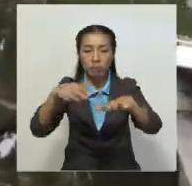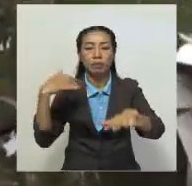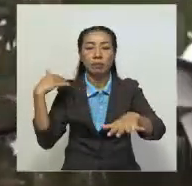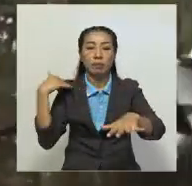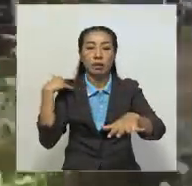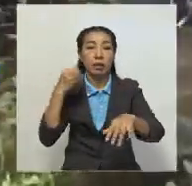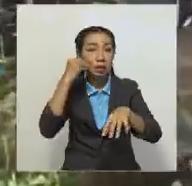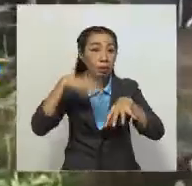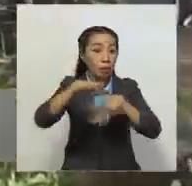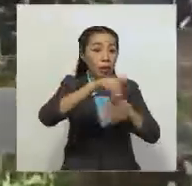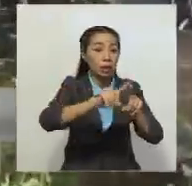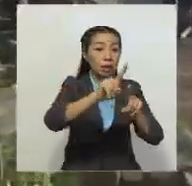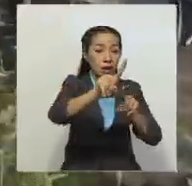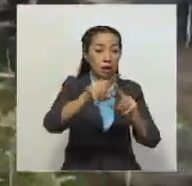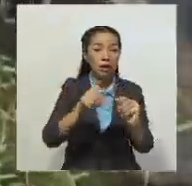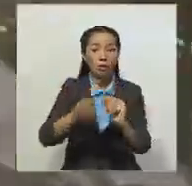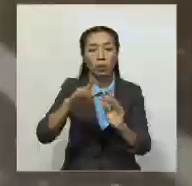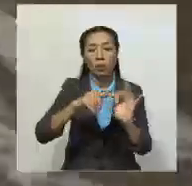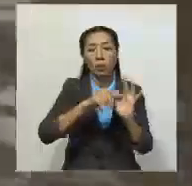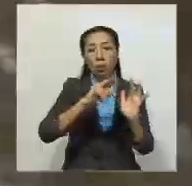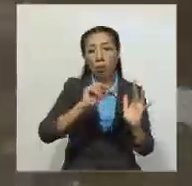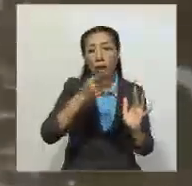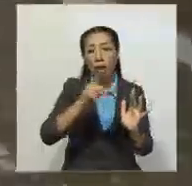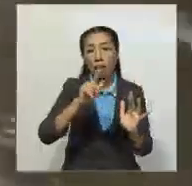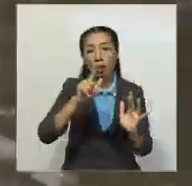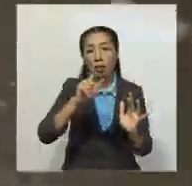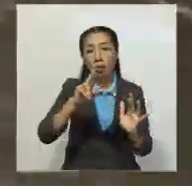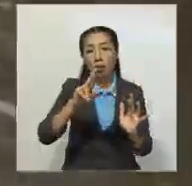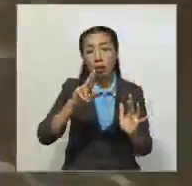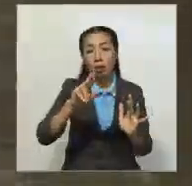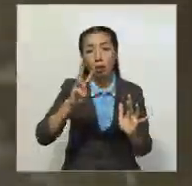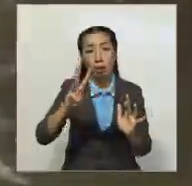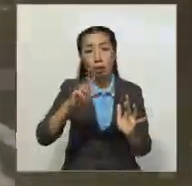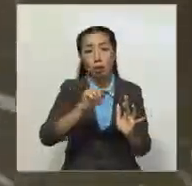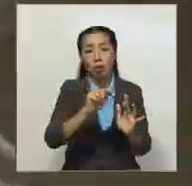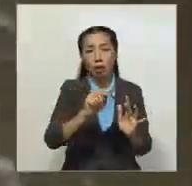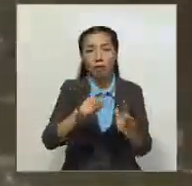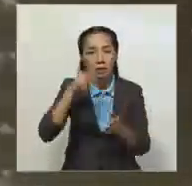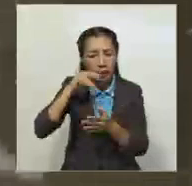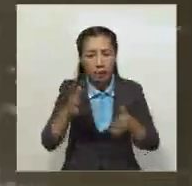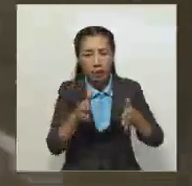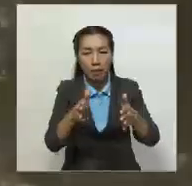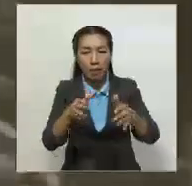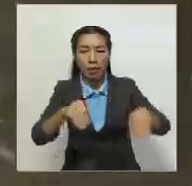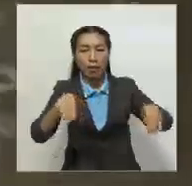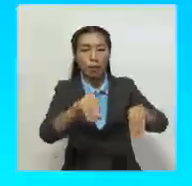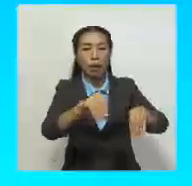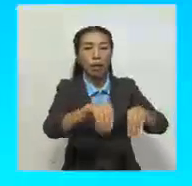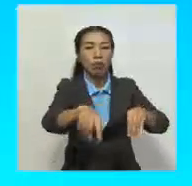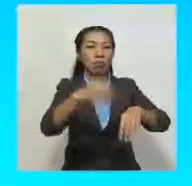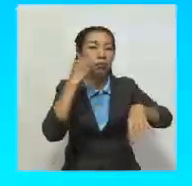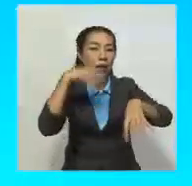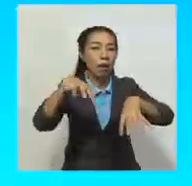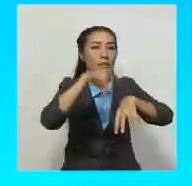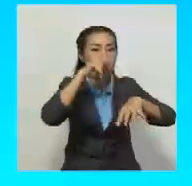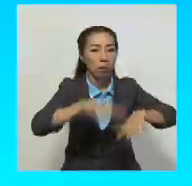งที่หมู่ที่1ตำบลบ้านครัวอำเภอบ้านมอนะครับซึ่งพื้นที่นี้นะครับอยู่ที่ริมคลองน้ำทำให้เข้าท่วมบ้านเรือ